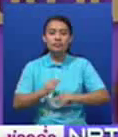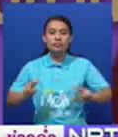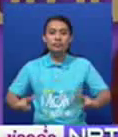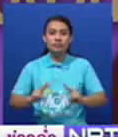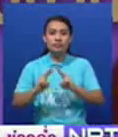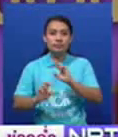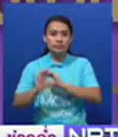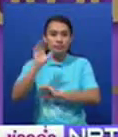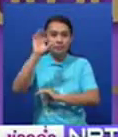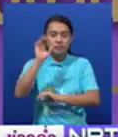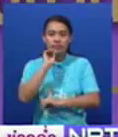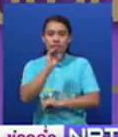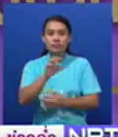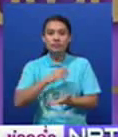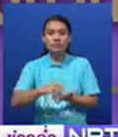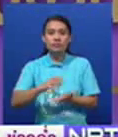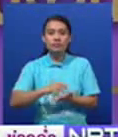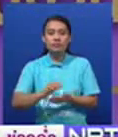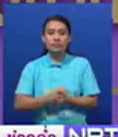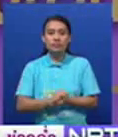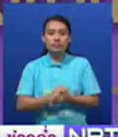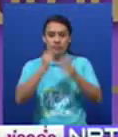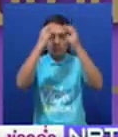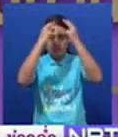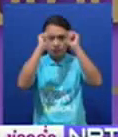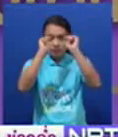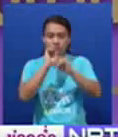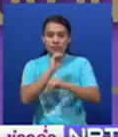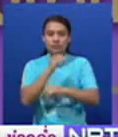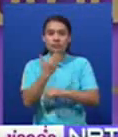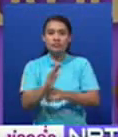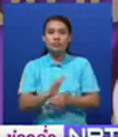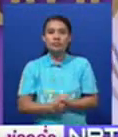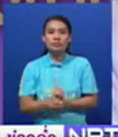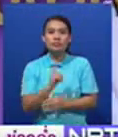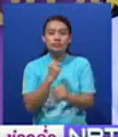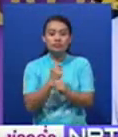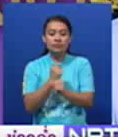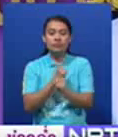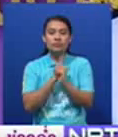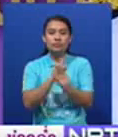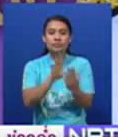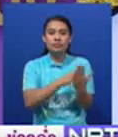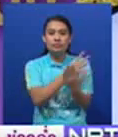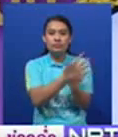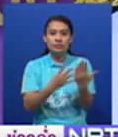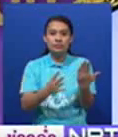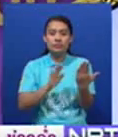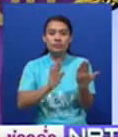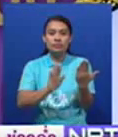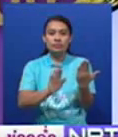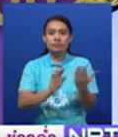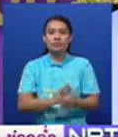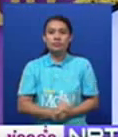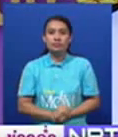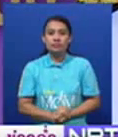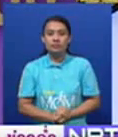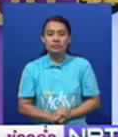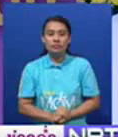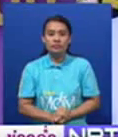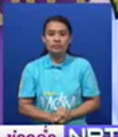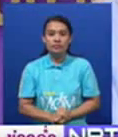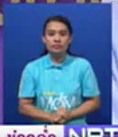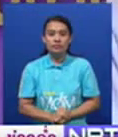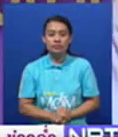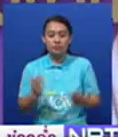วงมหาดไทยกล่าวว่านายกรัฐมนตรีได้ยืนยันแล้วว่าต้องทำงานตามรถแมพที่วางไว้และยังไม่เห็นถึงความจำเป็นที่ต้อง